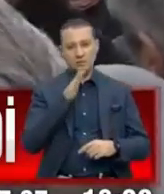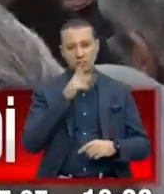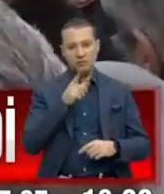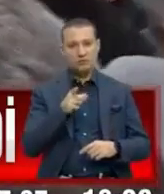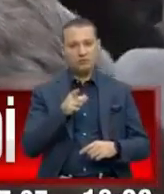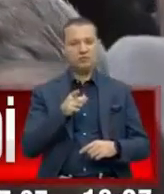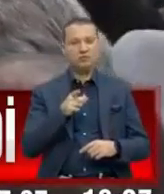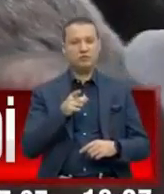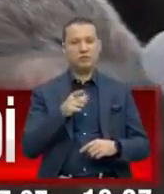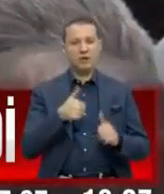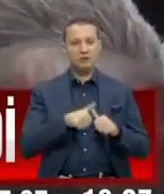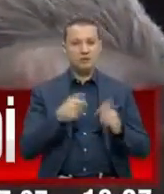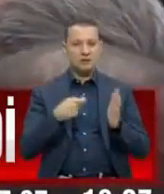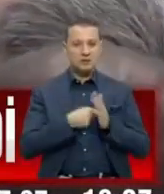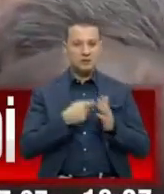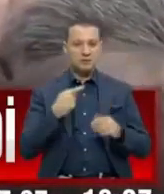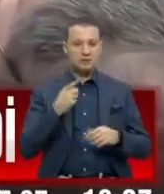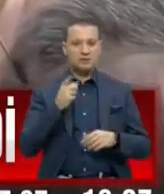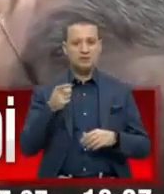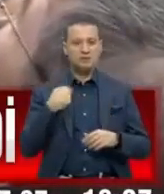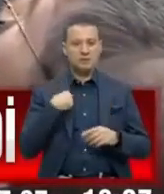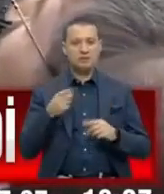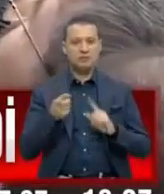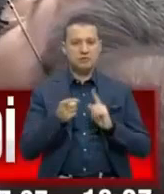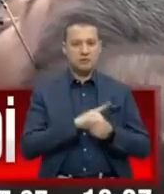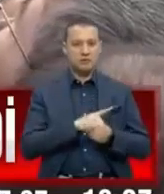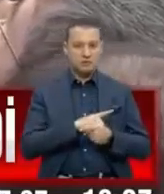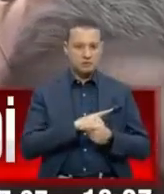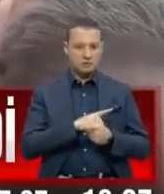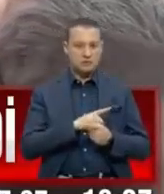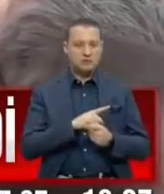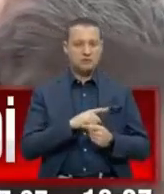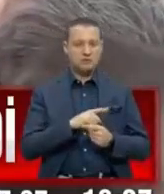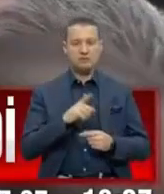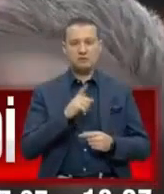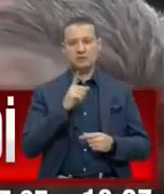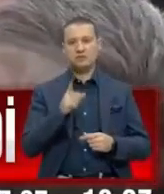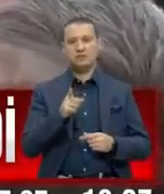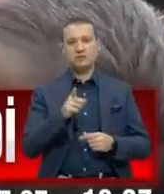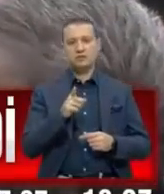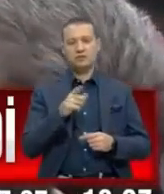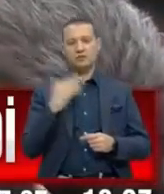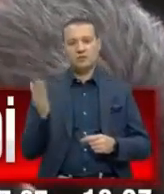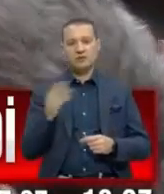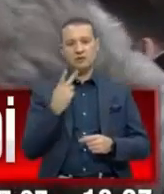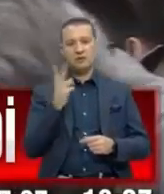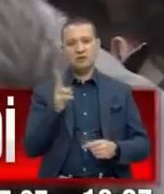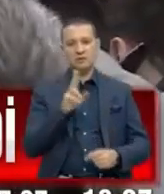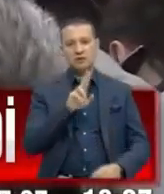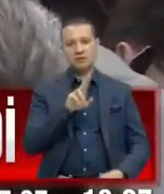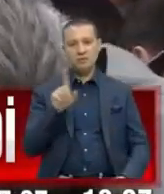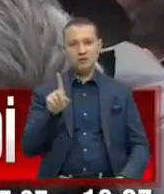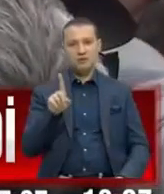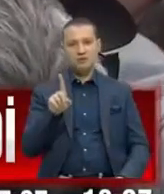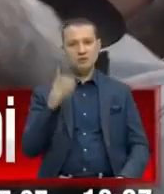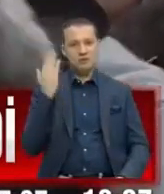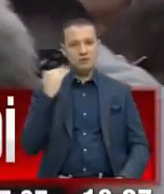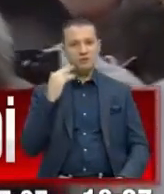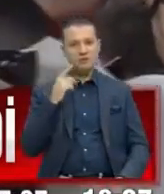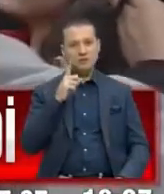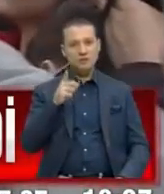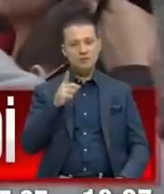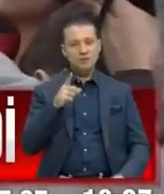Evet. Hanımın ismiyle müşterek soyadımız. Öbür tarafta 2071'de